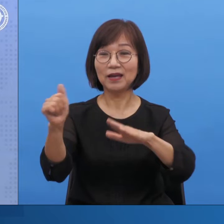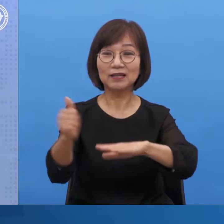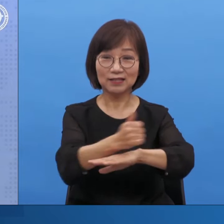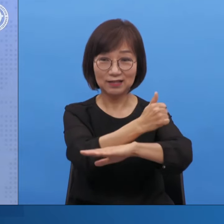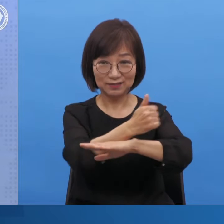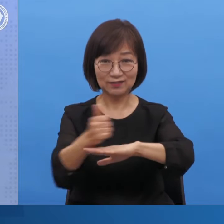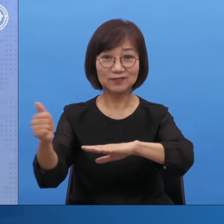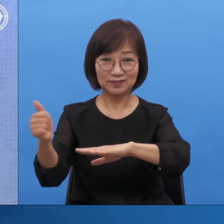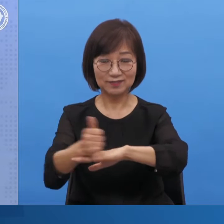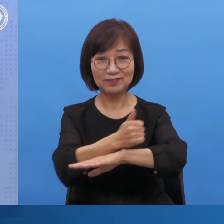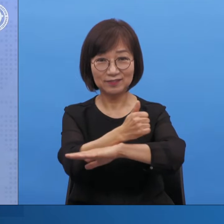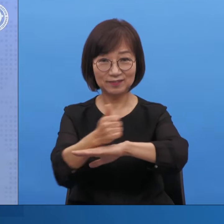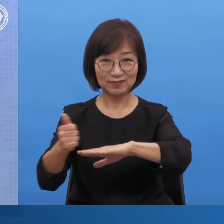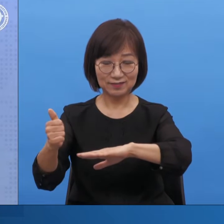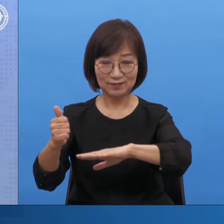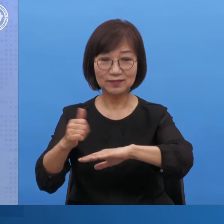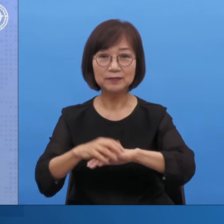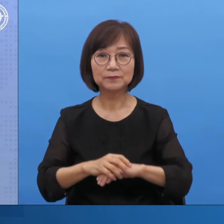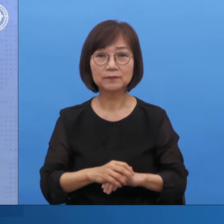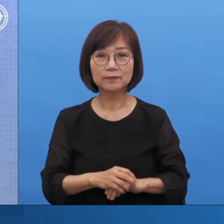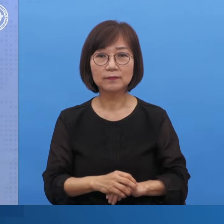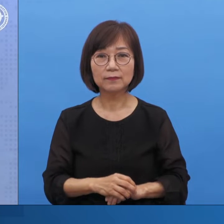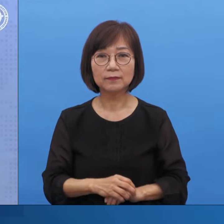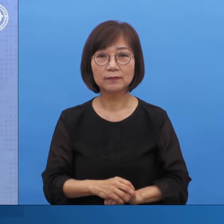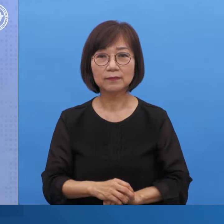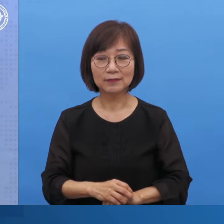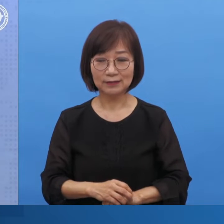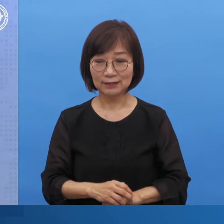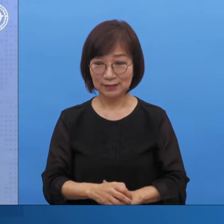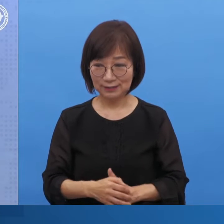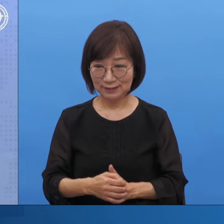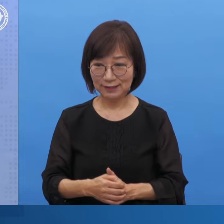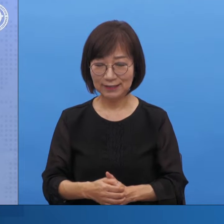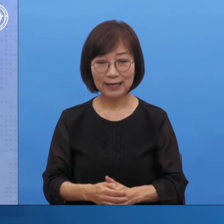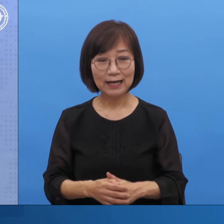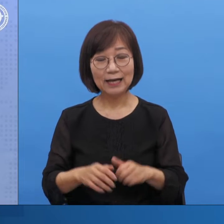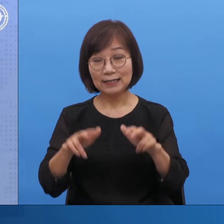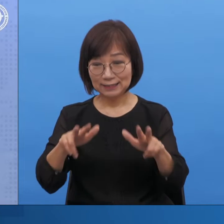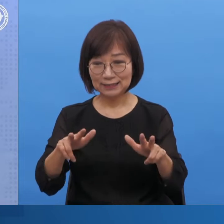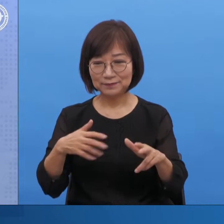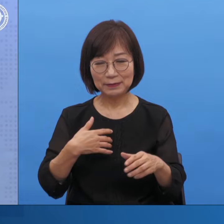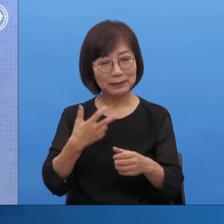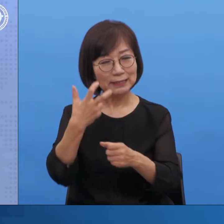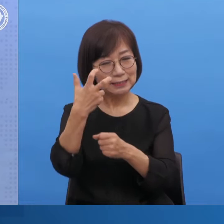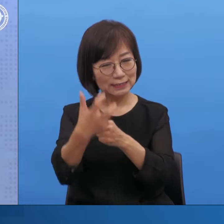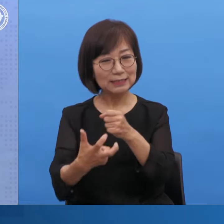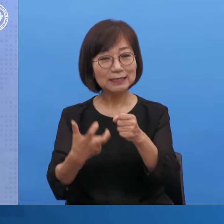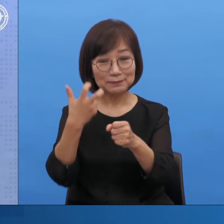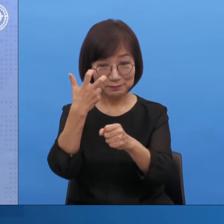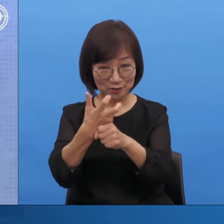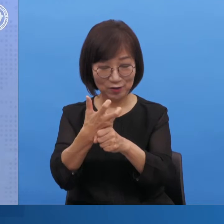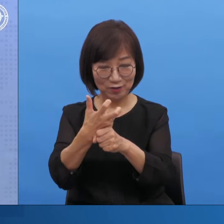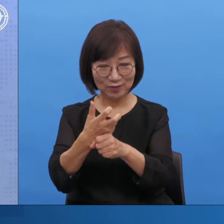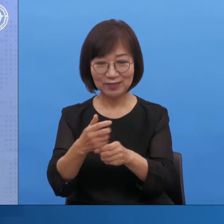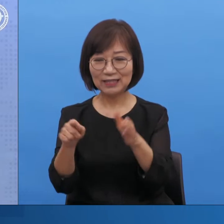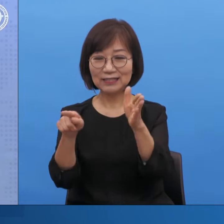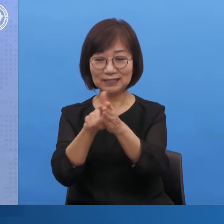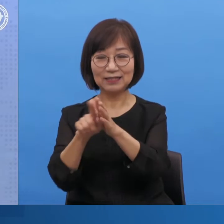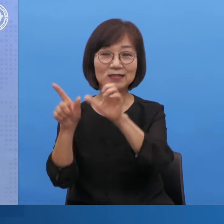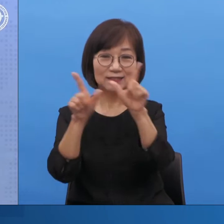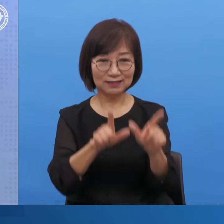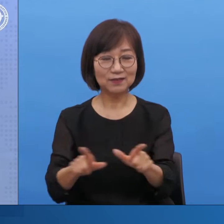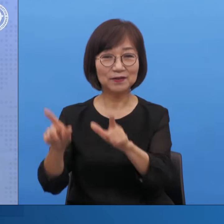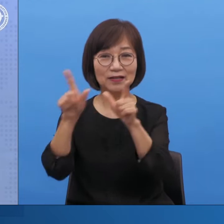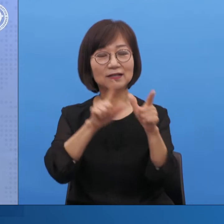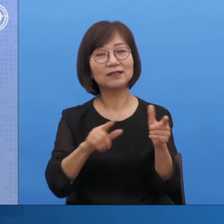많은 이 중에 내 70년을 살았거든요. 너무 신앙생활 했거든요. And as a very young child, I lived my walk of